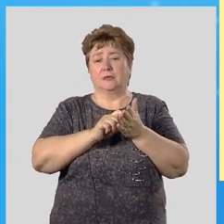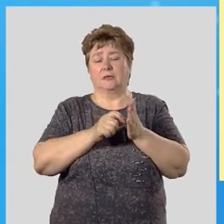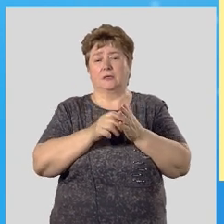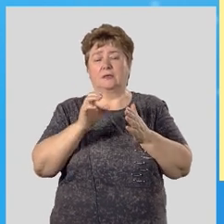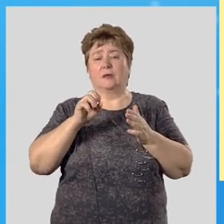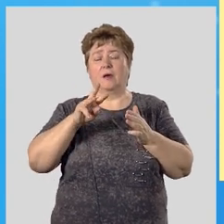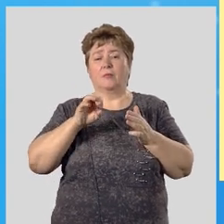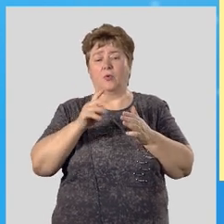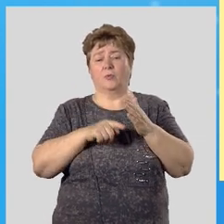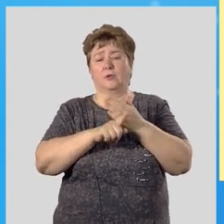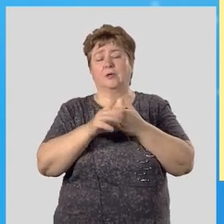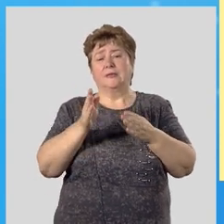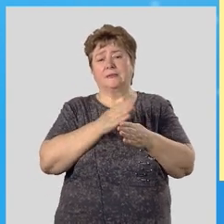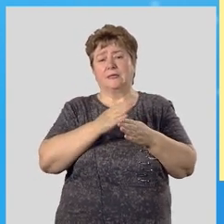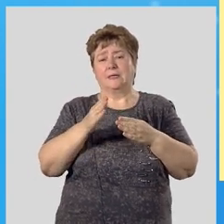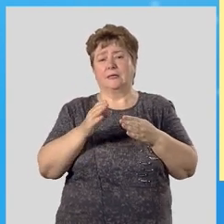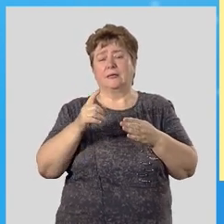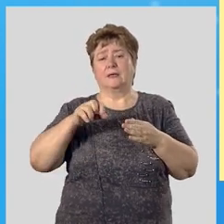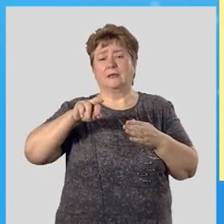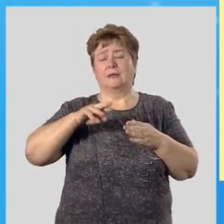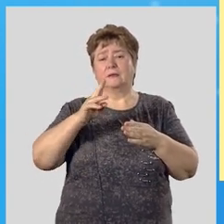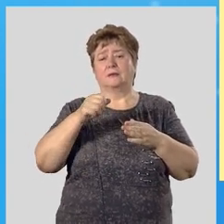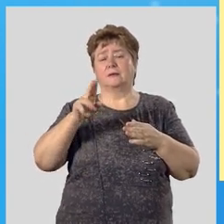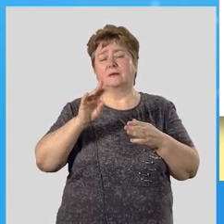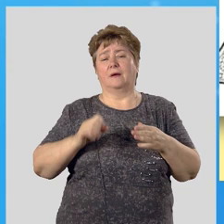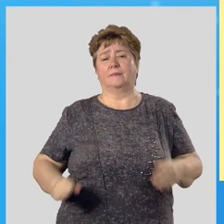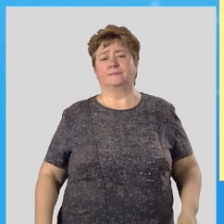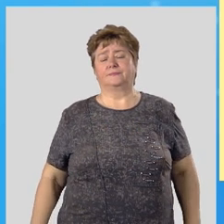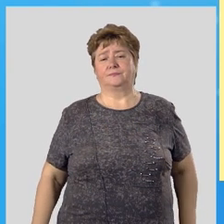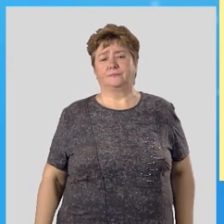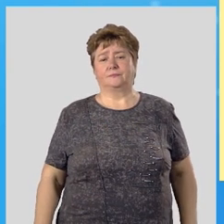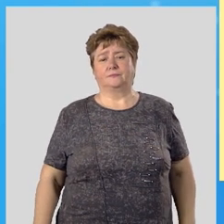амебы начинается с деления ядра.